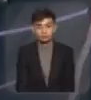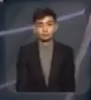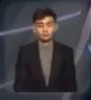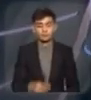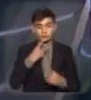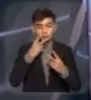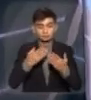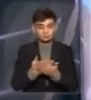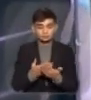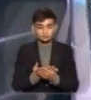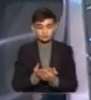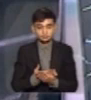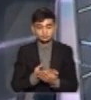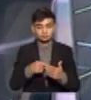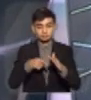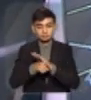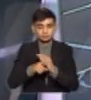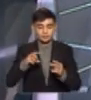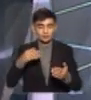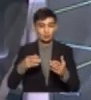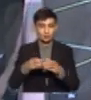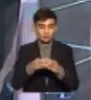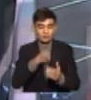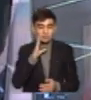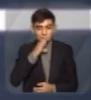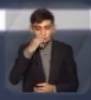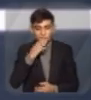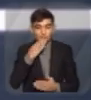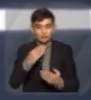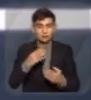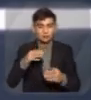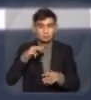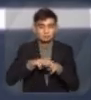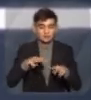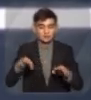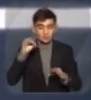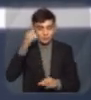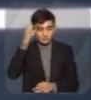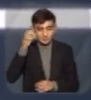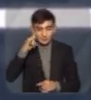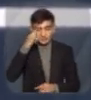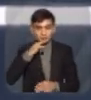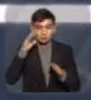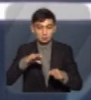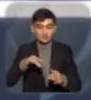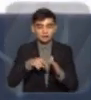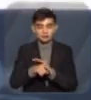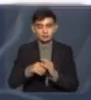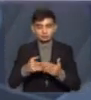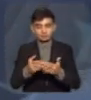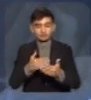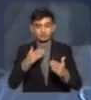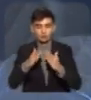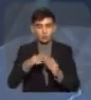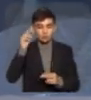Вы смотрите «Информбюро». Инициативная группа родителей просит Министерство образования ввести в Казахстане дистанционную форму